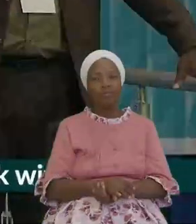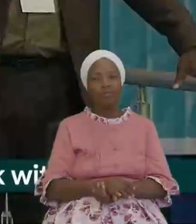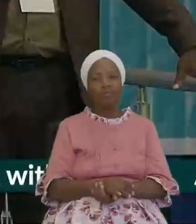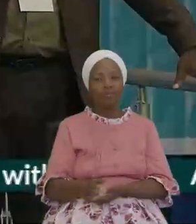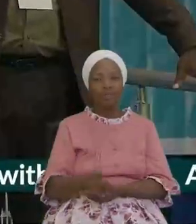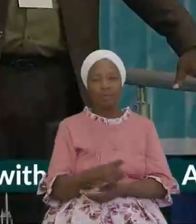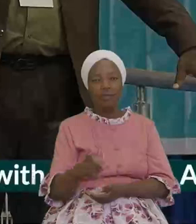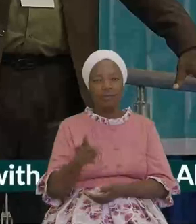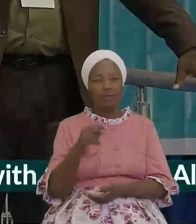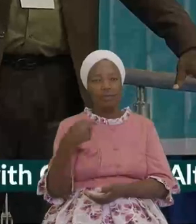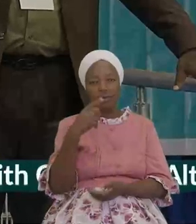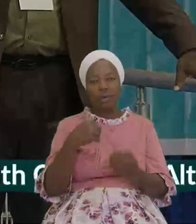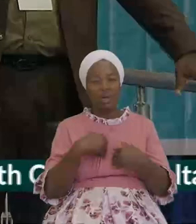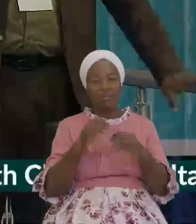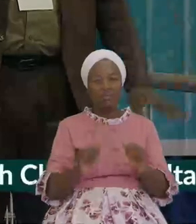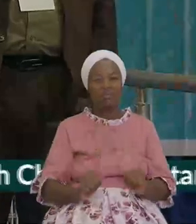Demain matin ici,